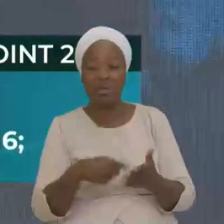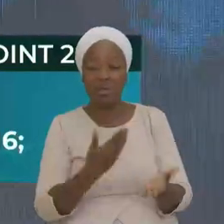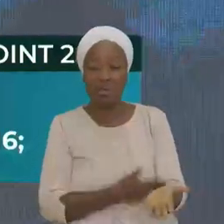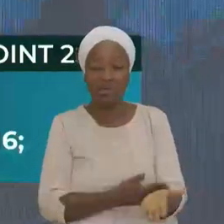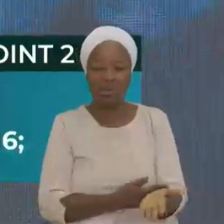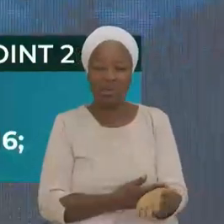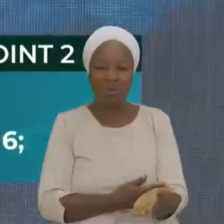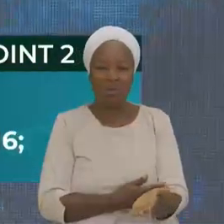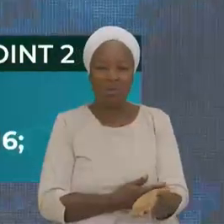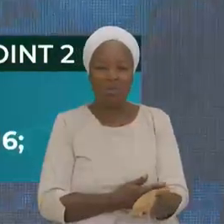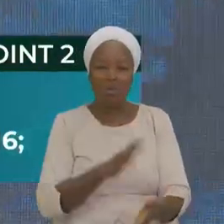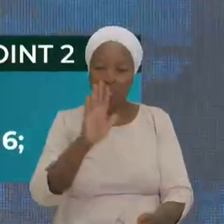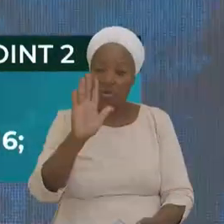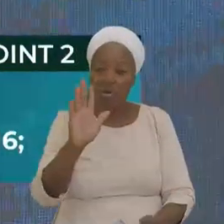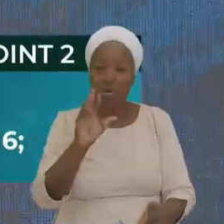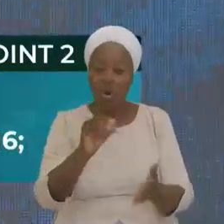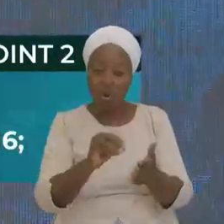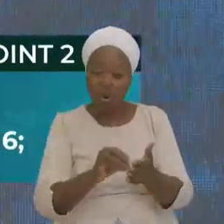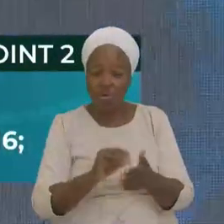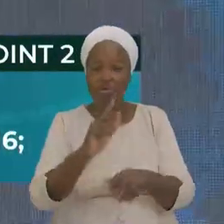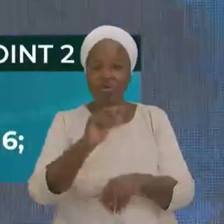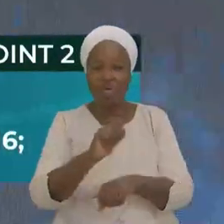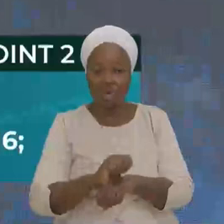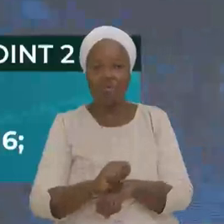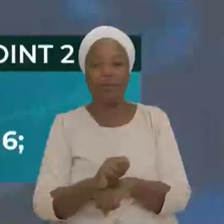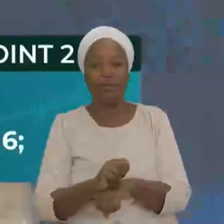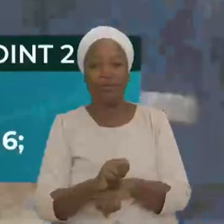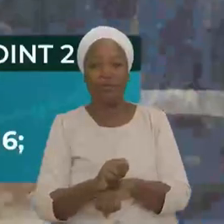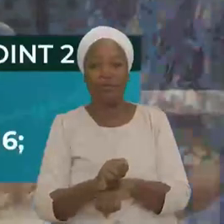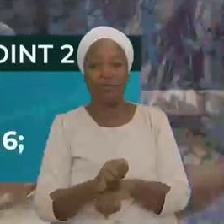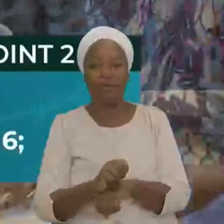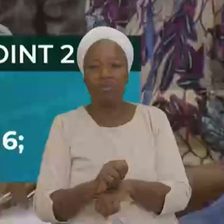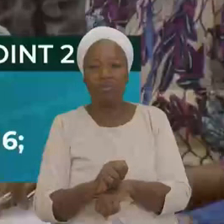De quel temple parlons-nous maintenant? Ton temple à toi.